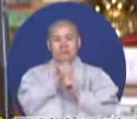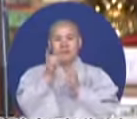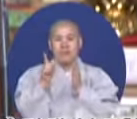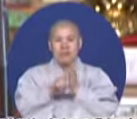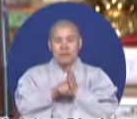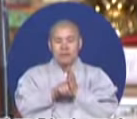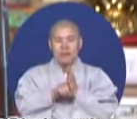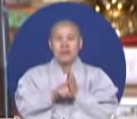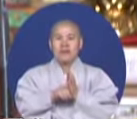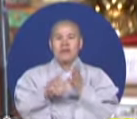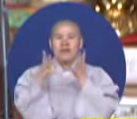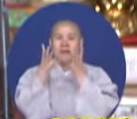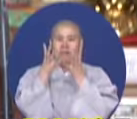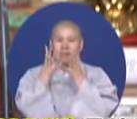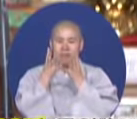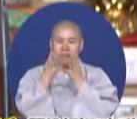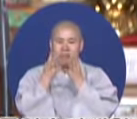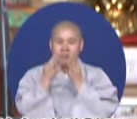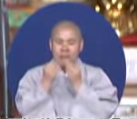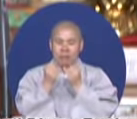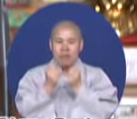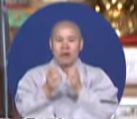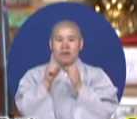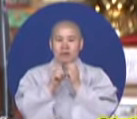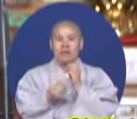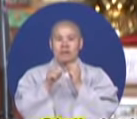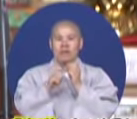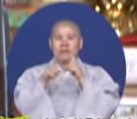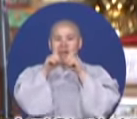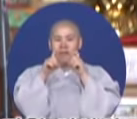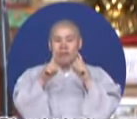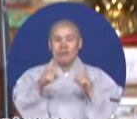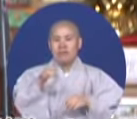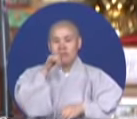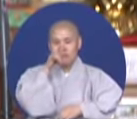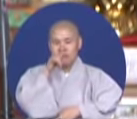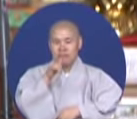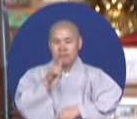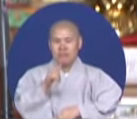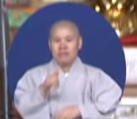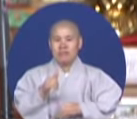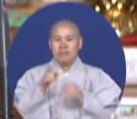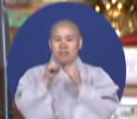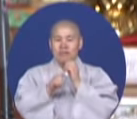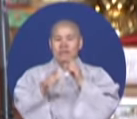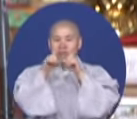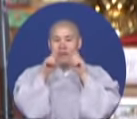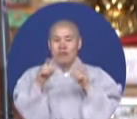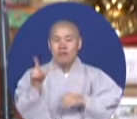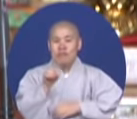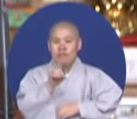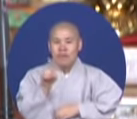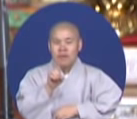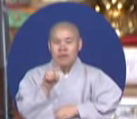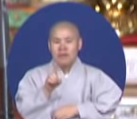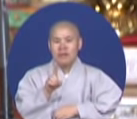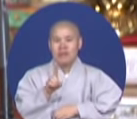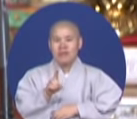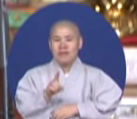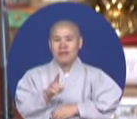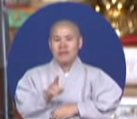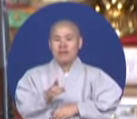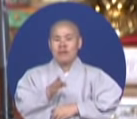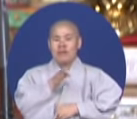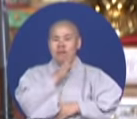한국불교에는 많은 사찰이 있습니다. 그 사찰이 무엇인가